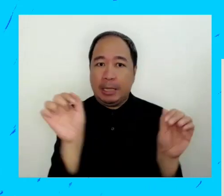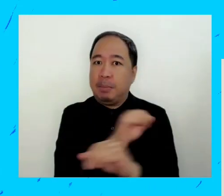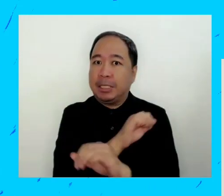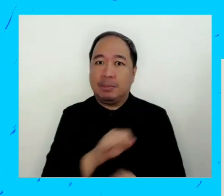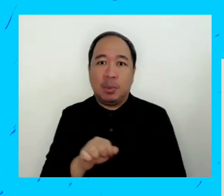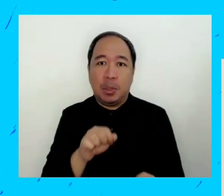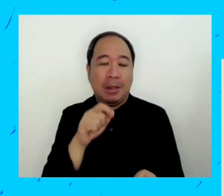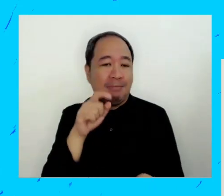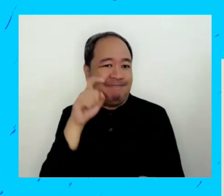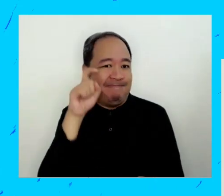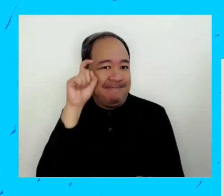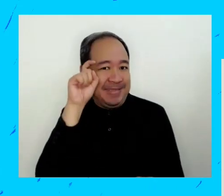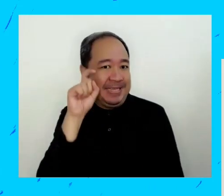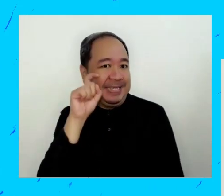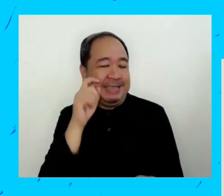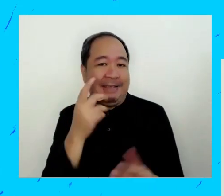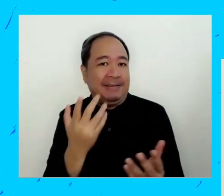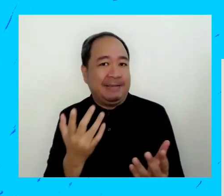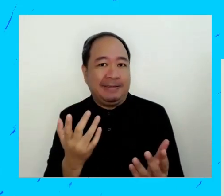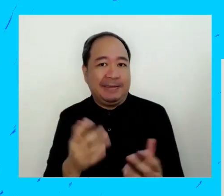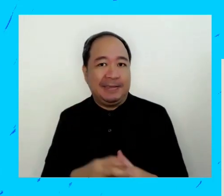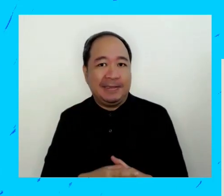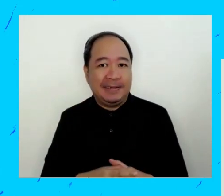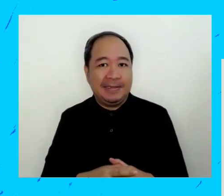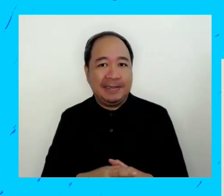ne peuvent pas avoir une vie sexuelle.